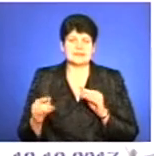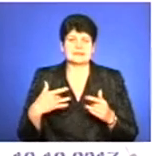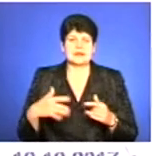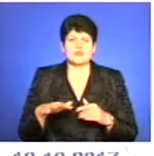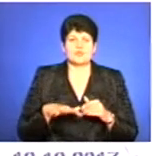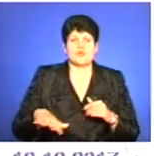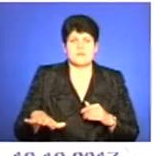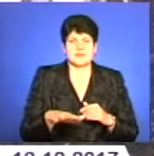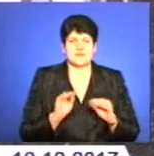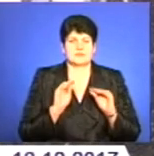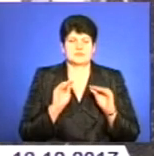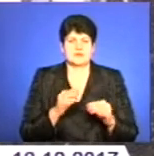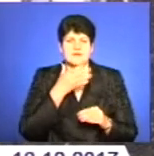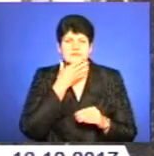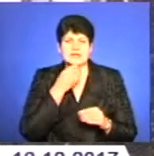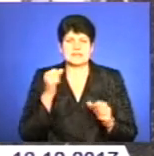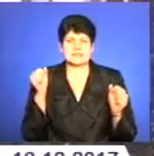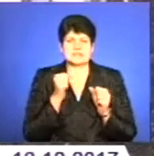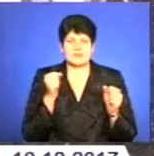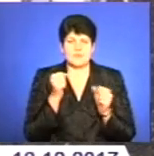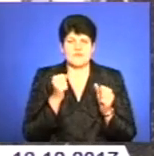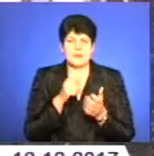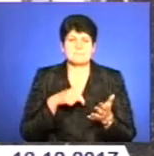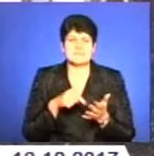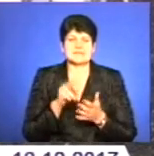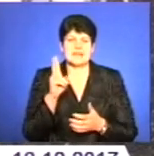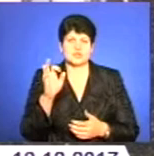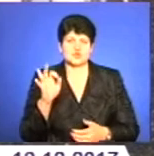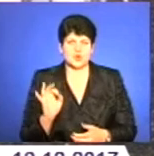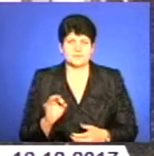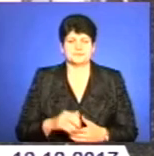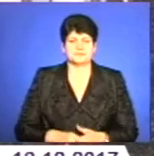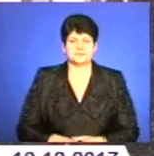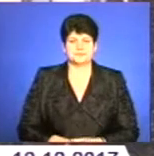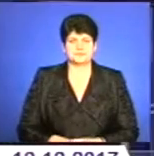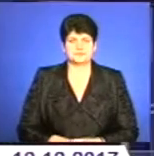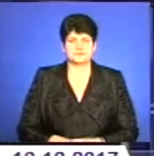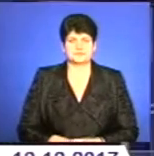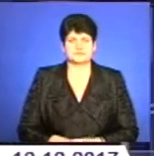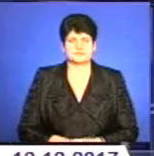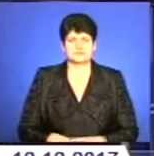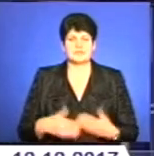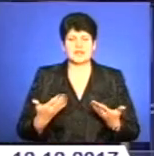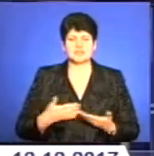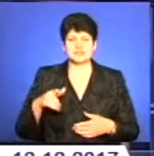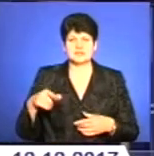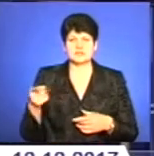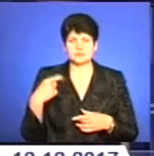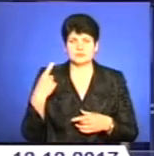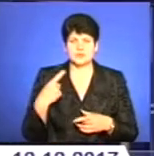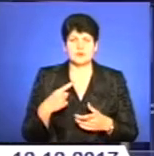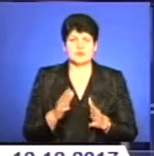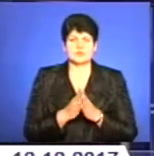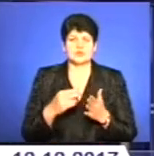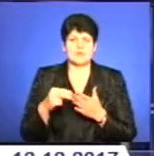театральному майдані встановлять файне зимове містечко і ковзанку. Марта Журавель, Андрій Бодак, Вісті ТТБ. І жителів Тернопільщини закликають